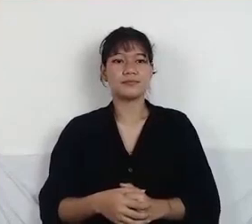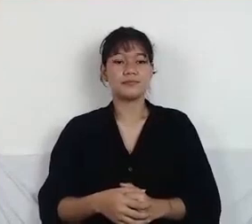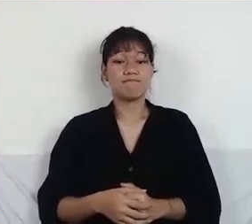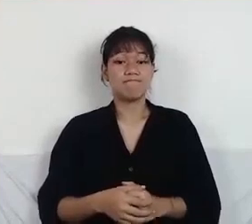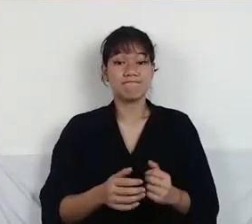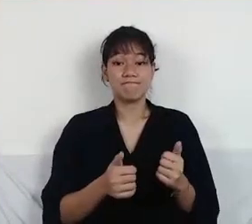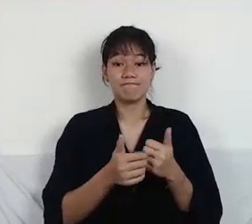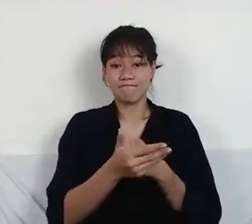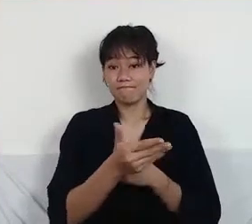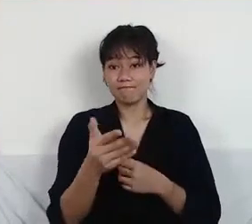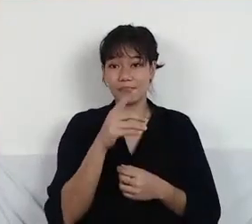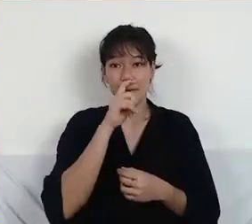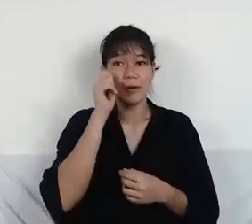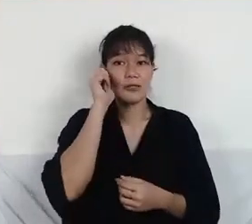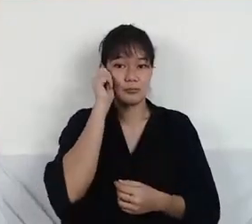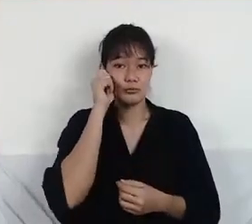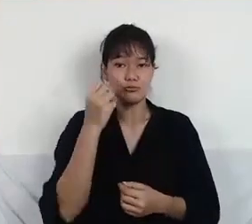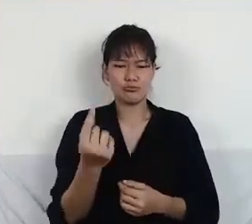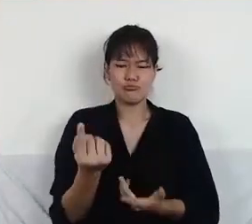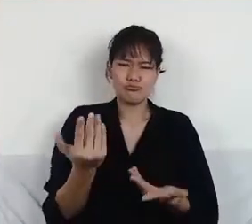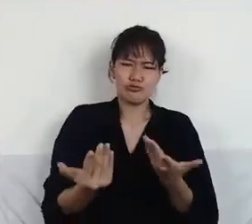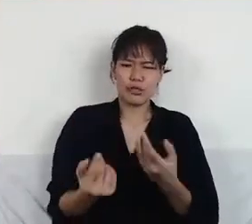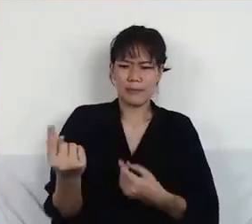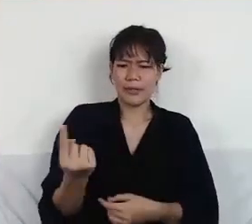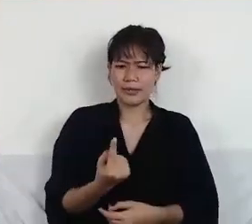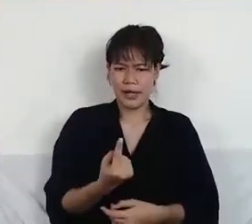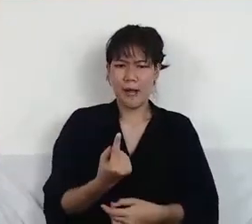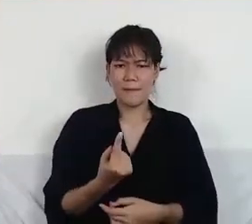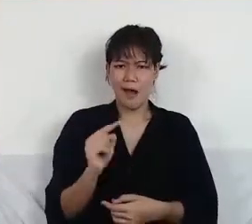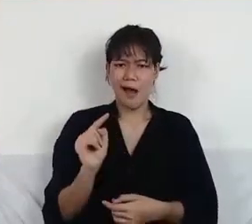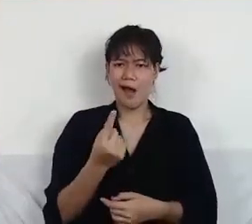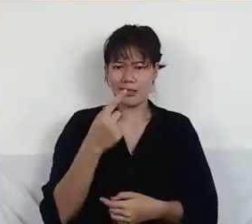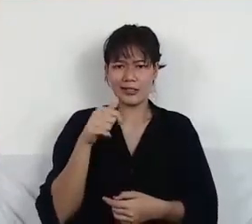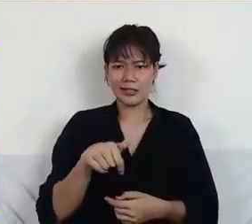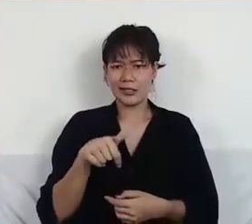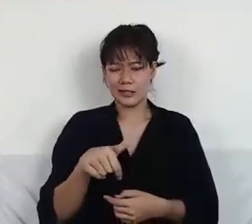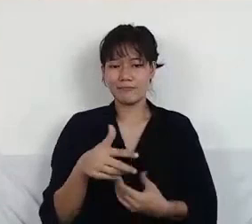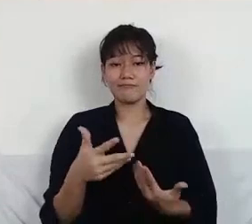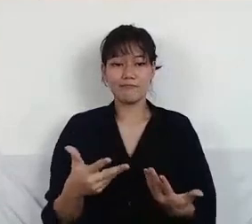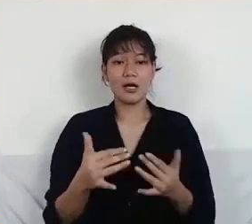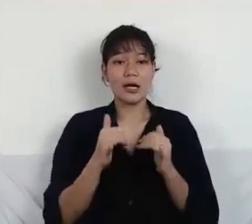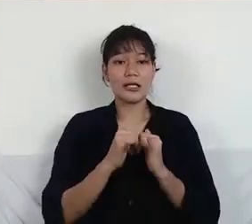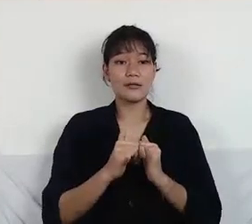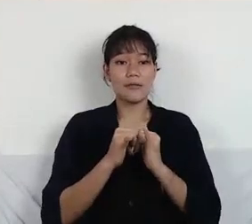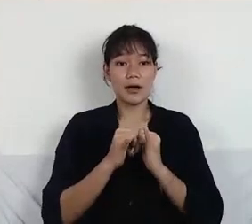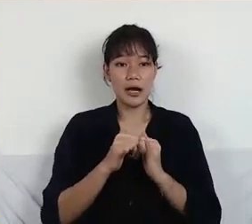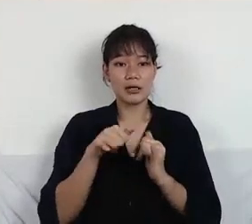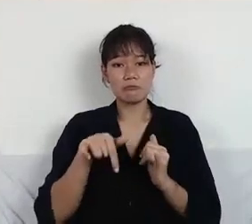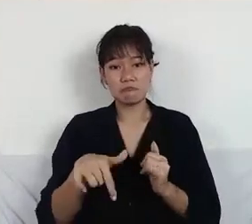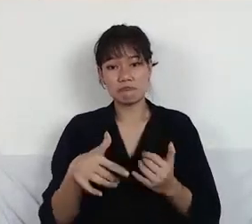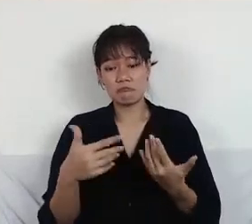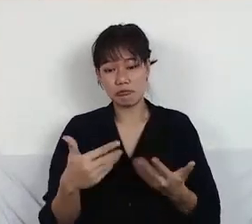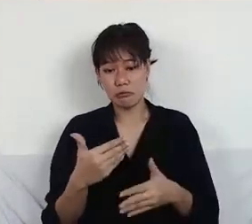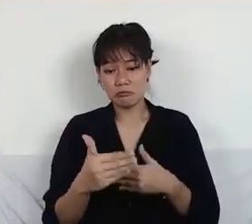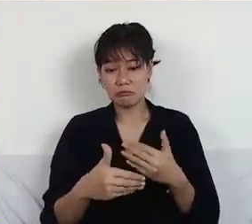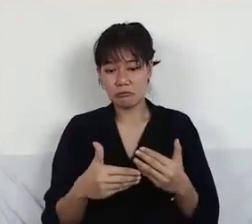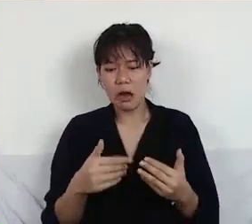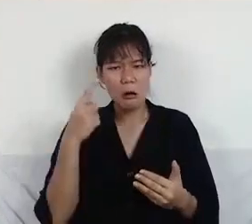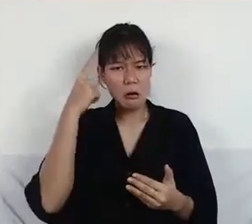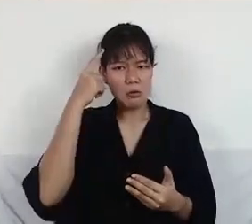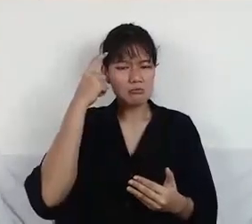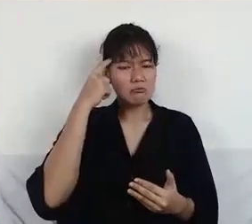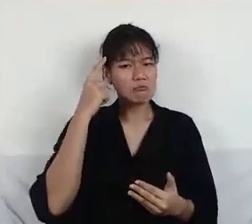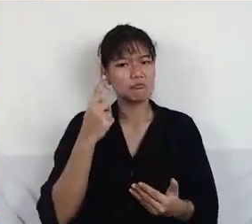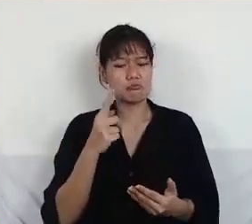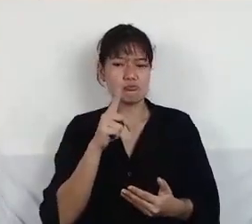Baik Bapak Ibu yang baru pertama kali hadir untuk mengikuti ibadah ini dan memerlukan pelayanan gereja lebih